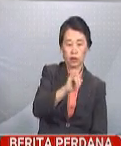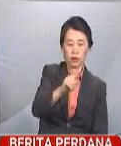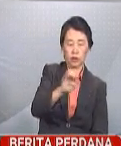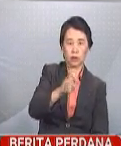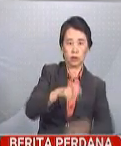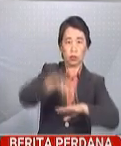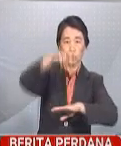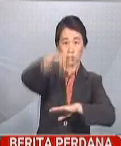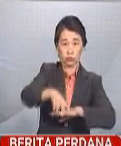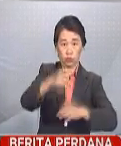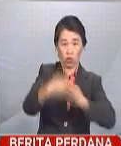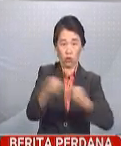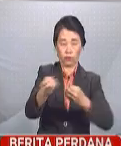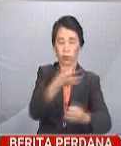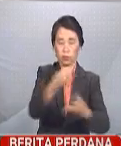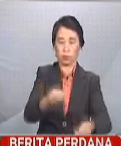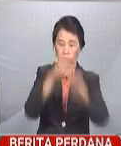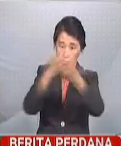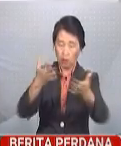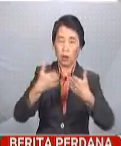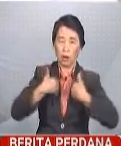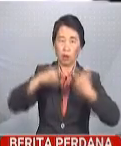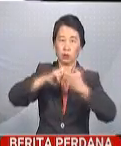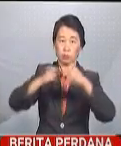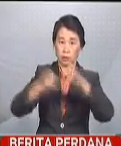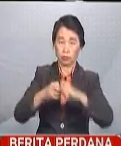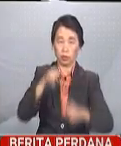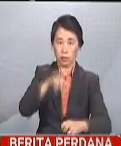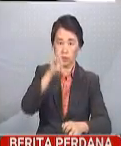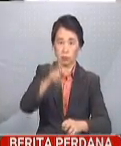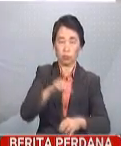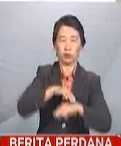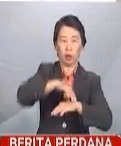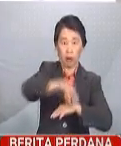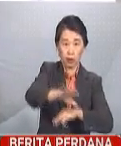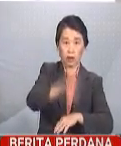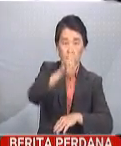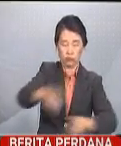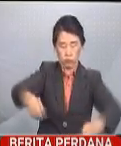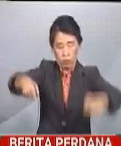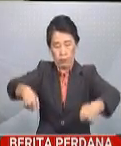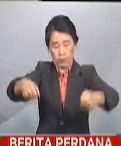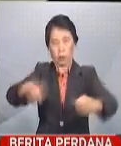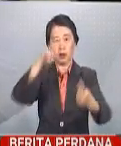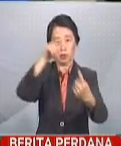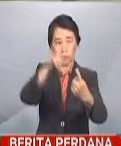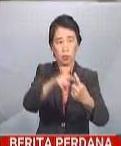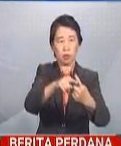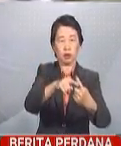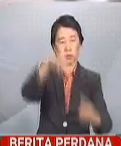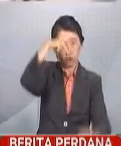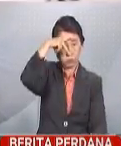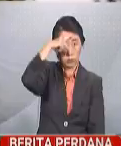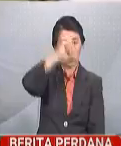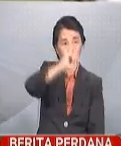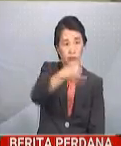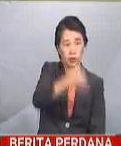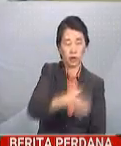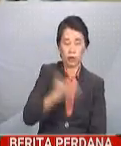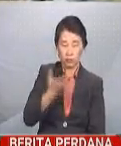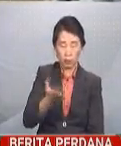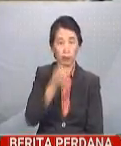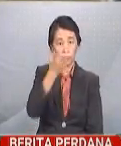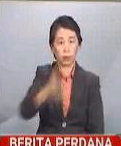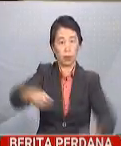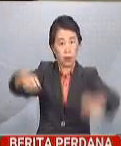turun dari pejabat sambil memaklumkan ada masalah dan dia perlu menghantar kedua-dua beg tersebut ke Seri Perdana Putrajaya. Beliau